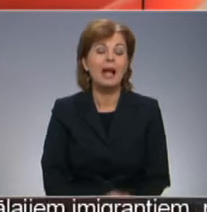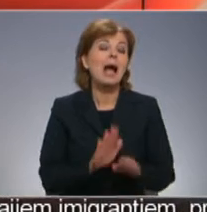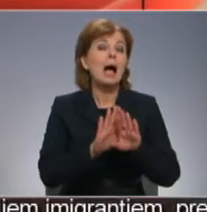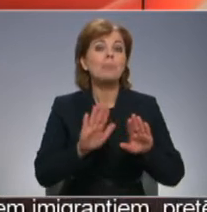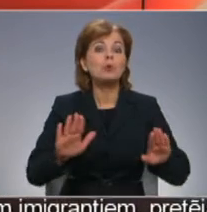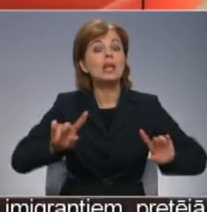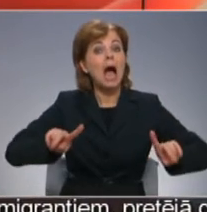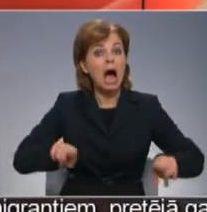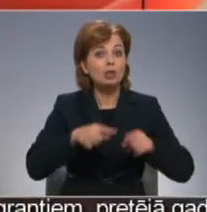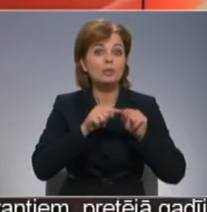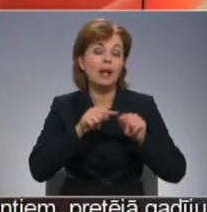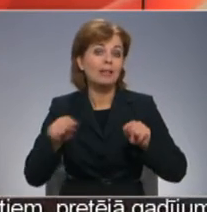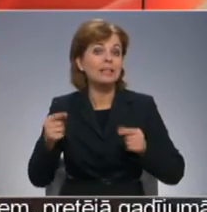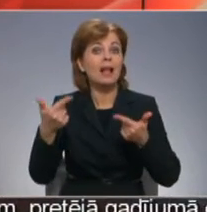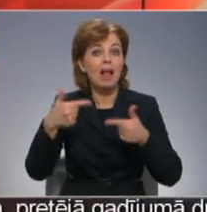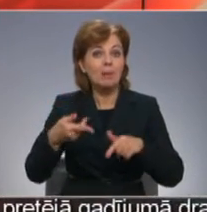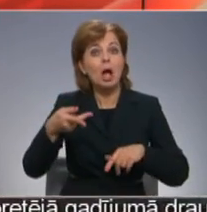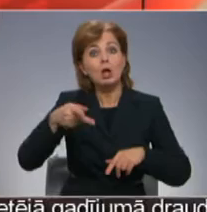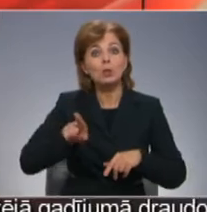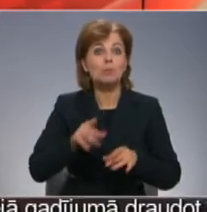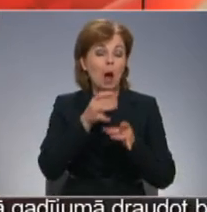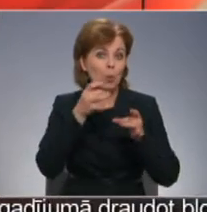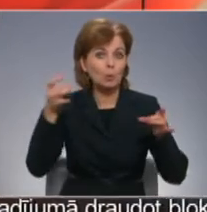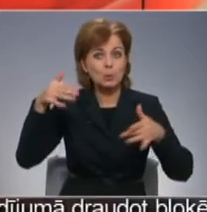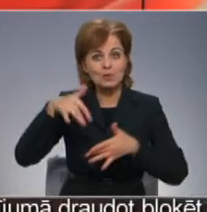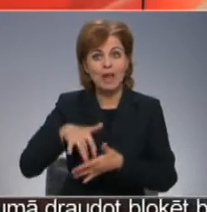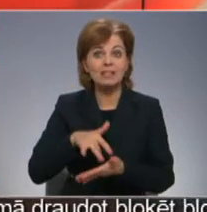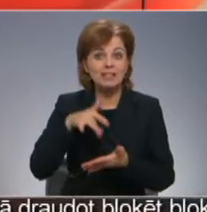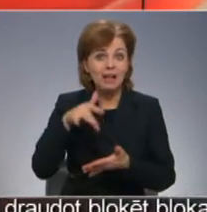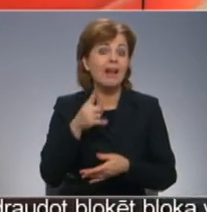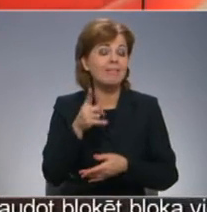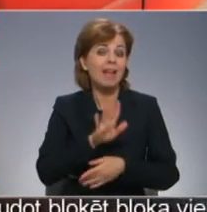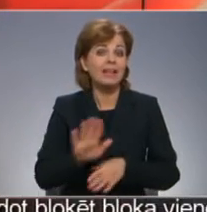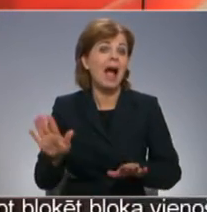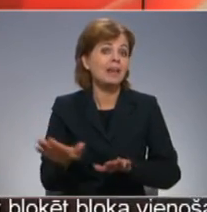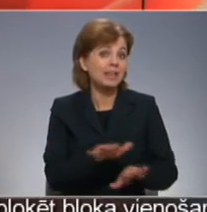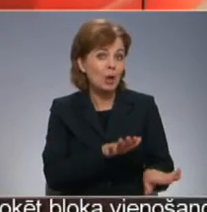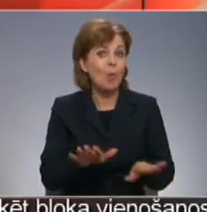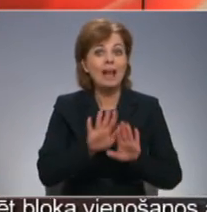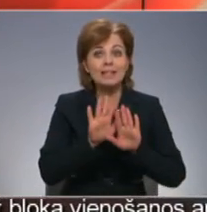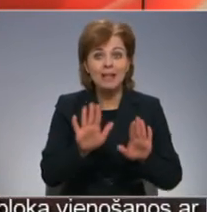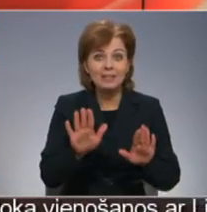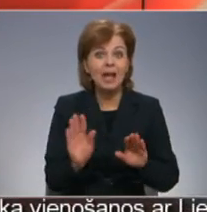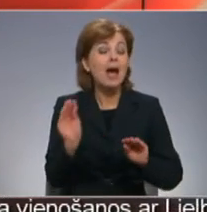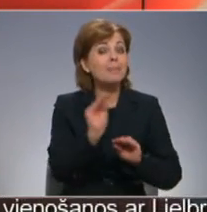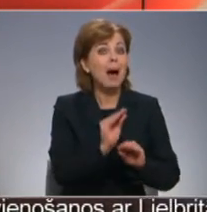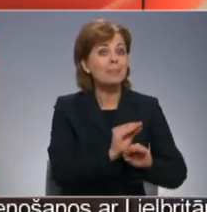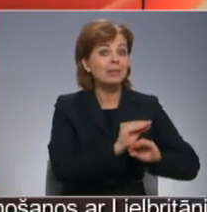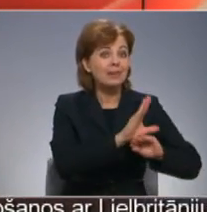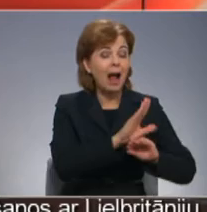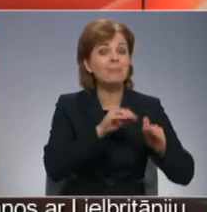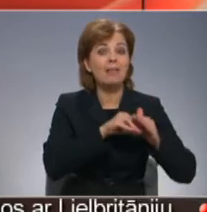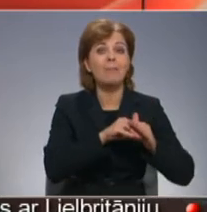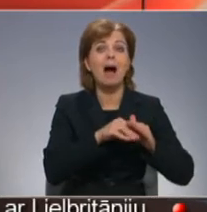Muzejs attīstoties līdz laikam kļūst par kultūrvēstures centru, kas ne tikai rīko izstādes papildina krājumus un glabā vēstures liecības. Tas